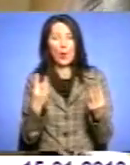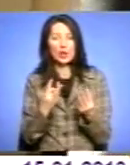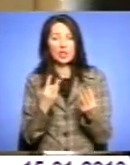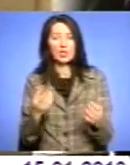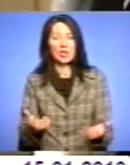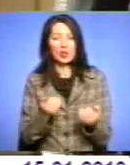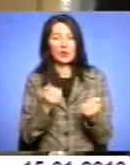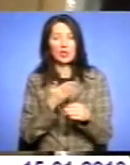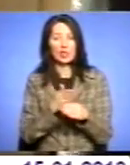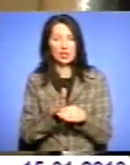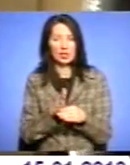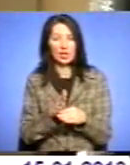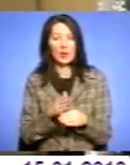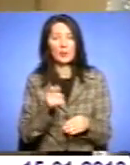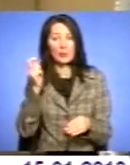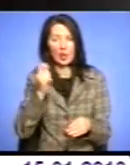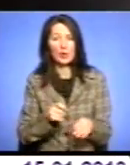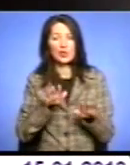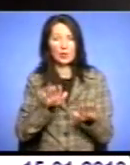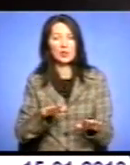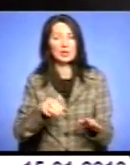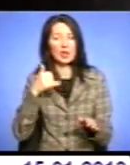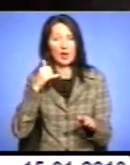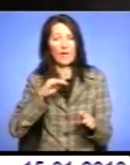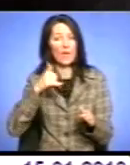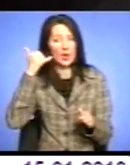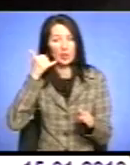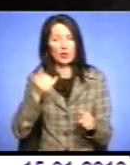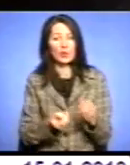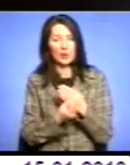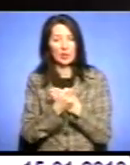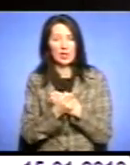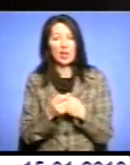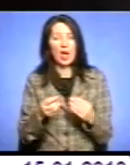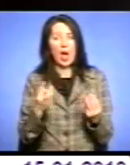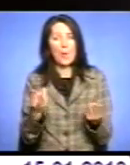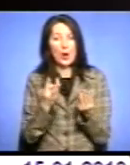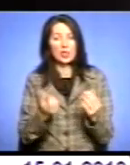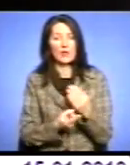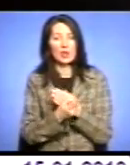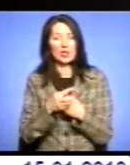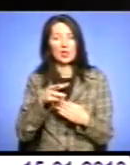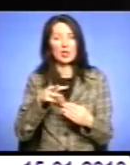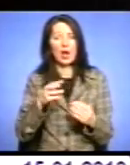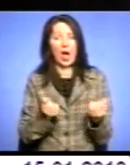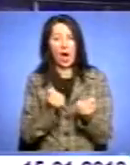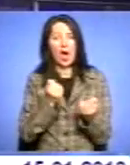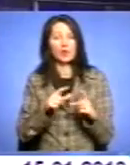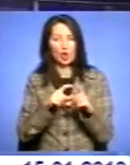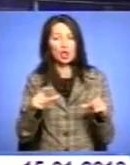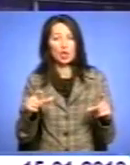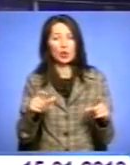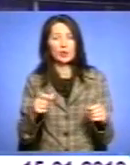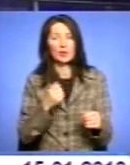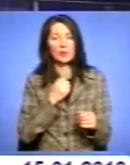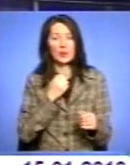територіального управління МНС. Прибувши до місця виклику, з'ясували, що пожежа виникла в мансардному приміщенні автосалону. Завдяки